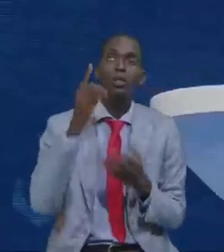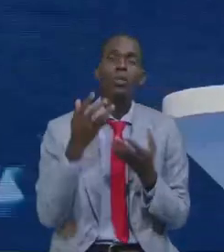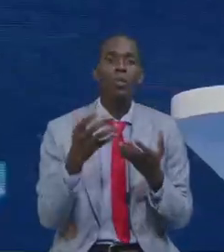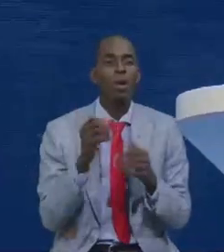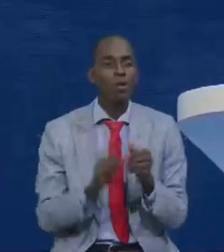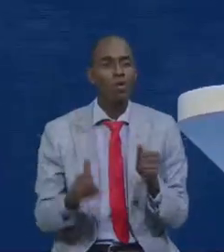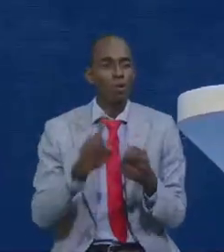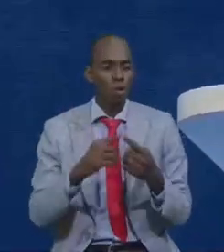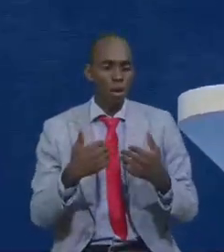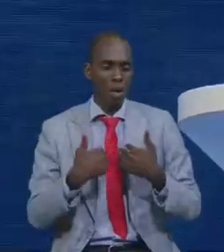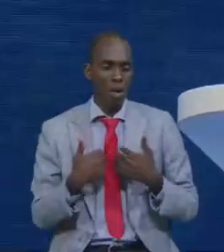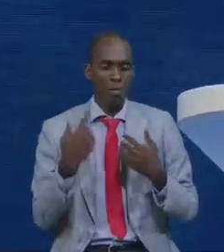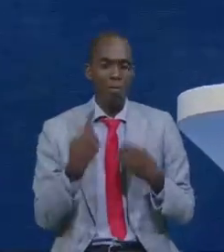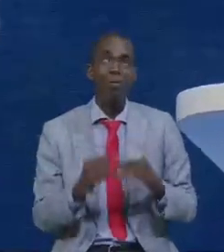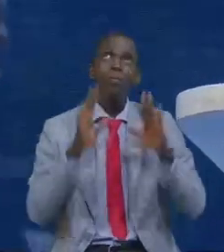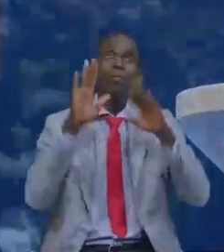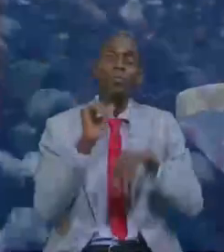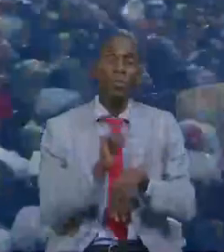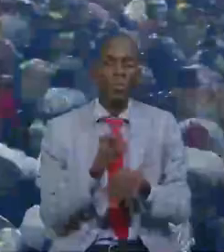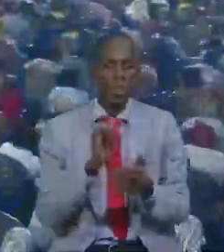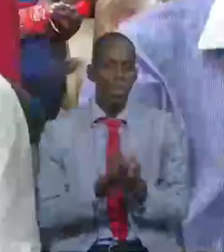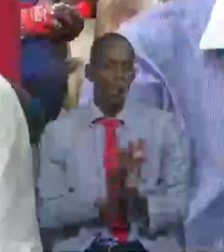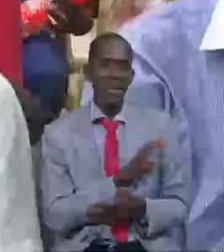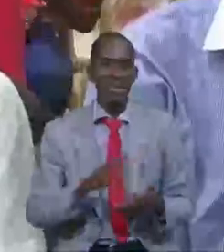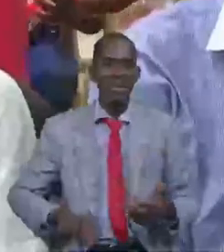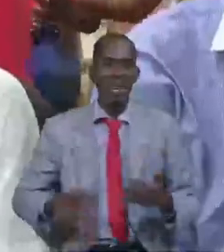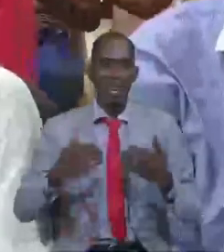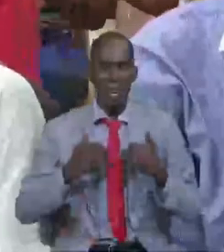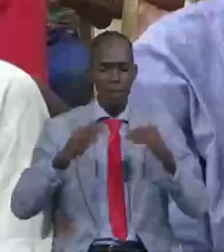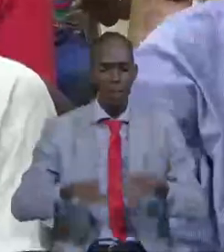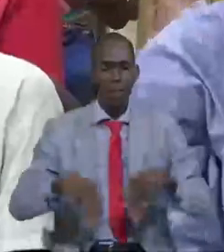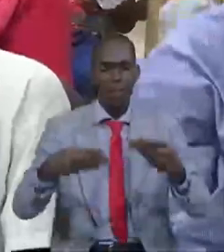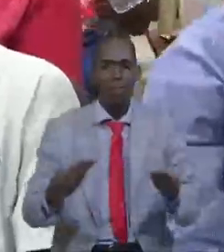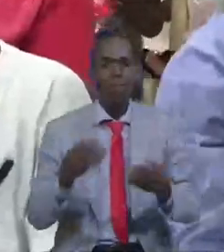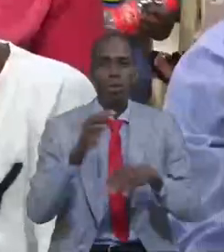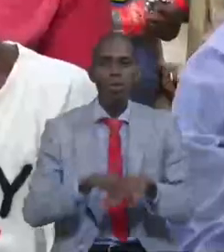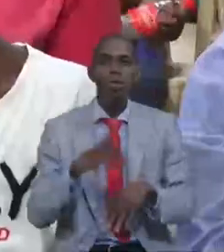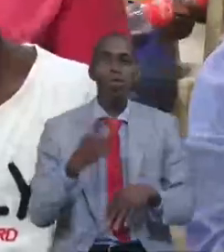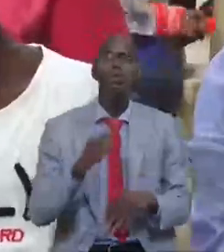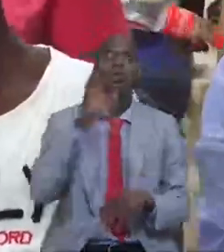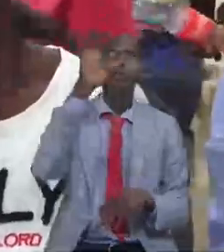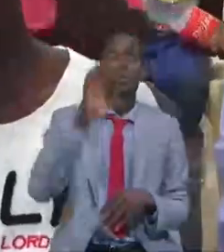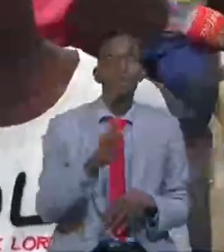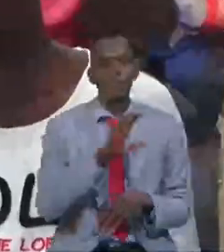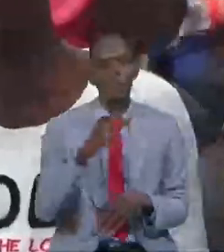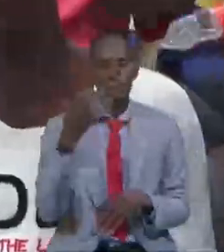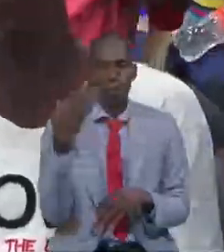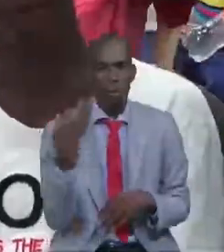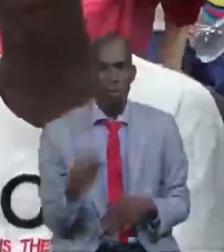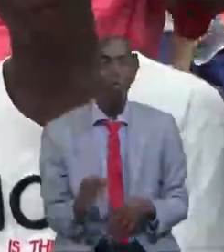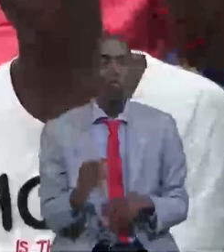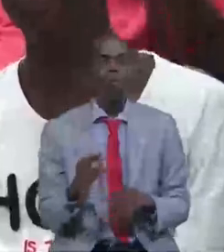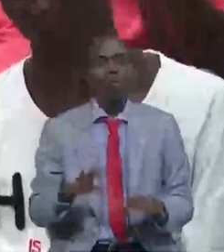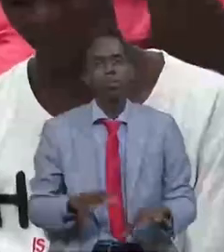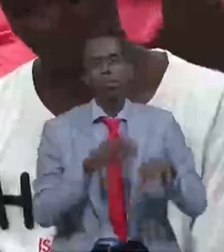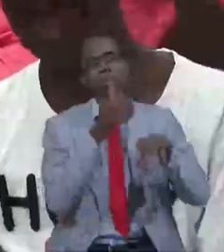miracle que Christ a pourvu sur la croix du calvaire. Tu viendras.